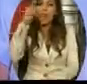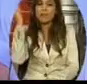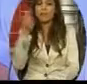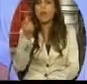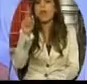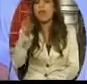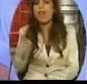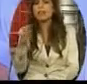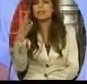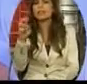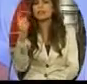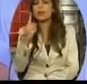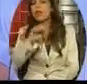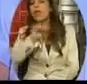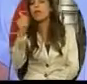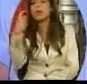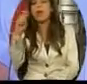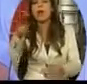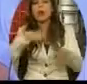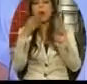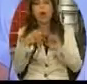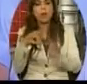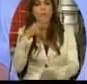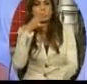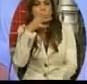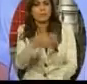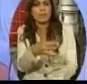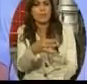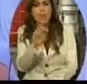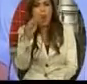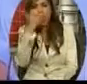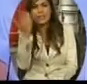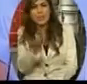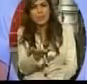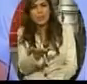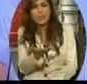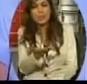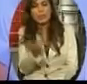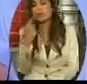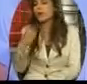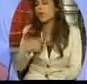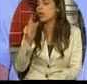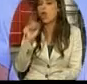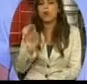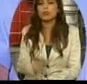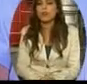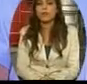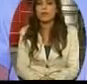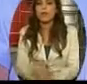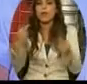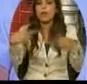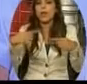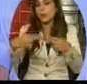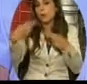1,020 שקלים, לילה מהיקרים בעולם. ושוב עולה השאלה, לא הגזמתם? אני לא חושב. אני חושב שבימים